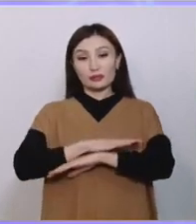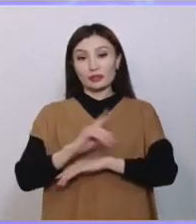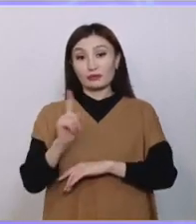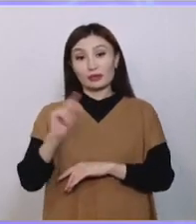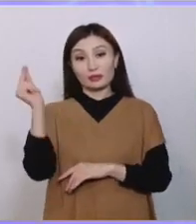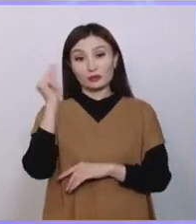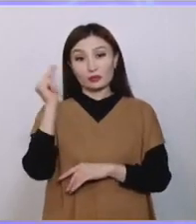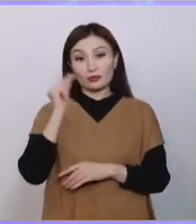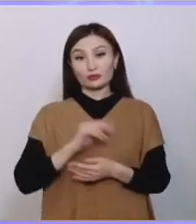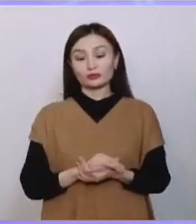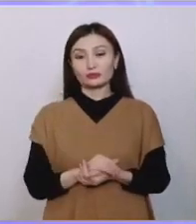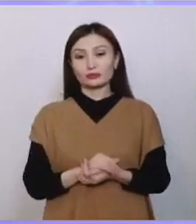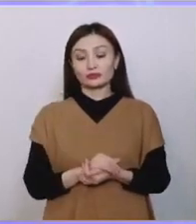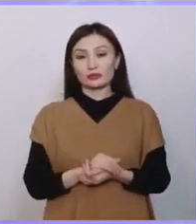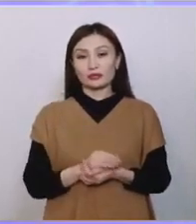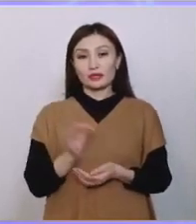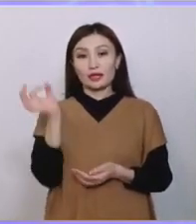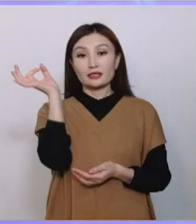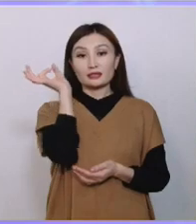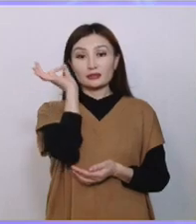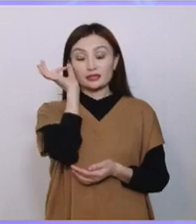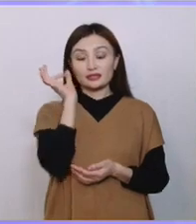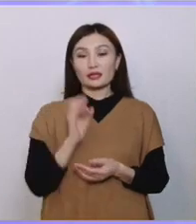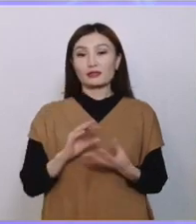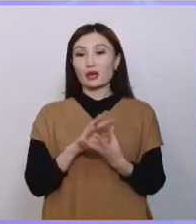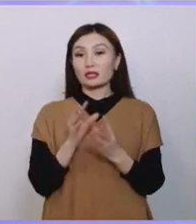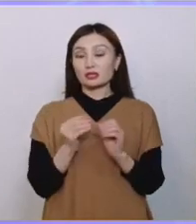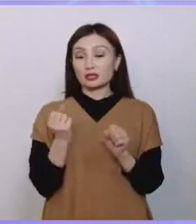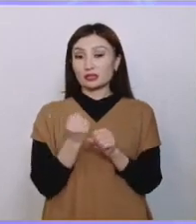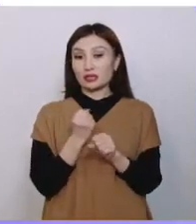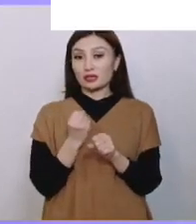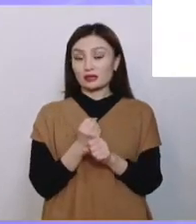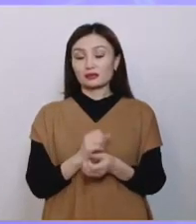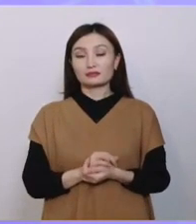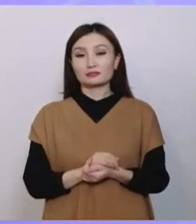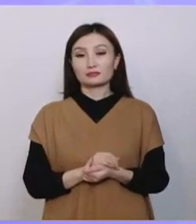емнелерді үйрендік. Есіңізге салып, жиынтық шығаралы.